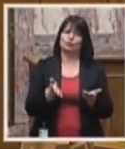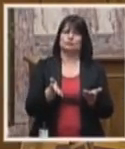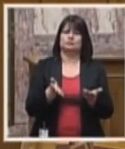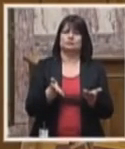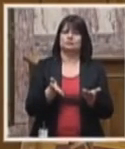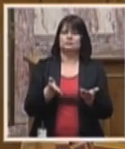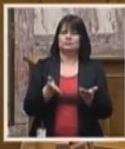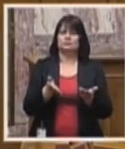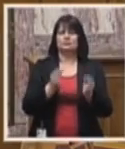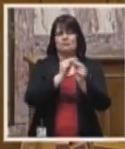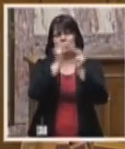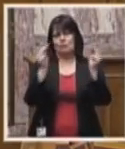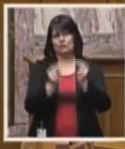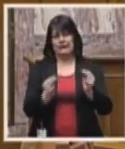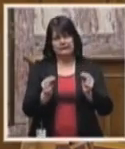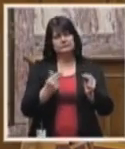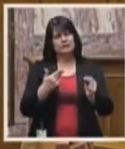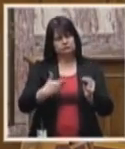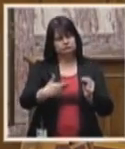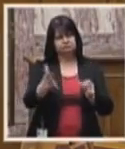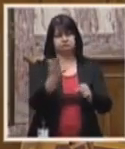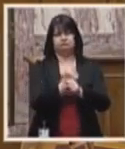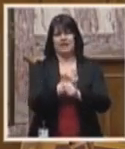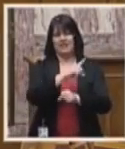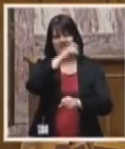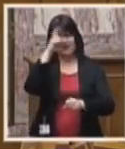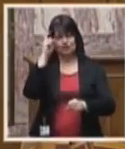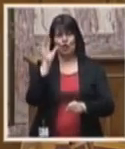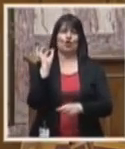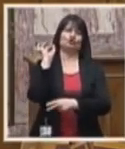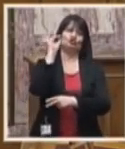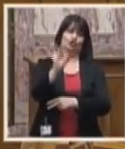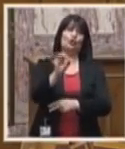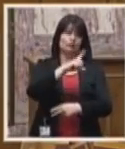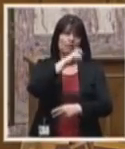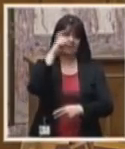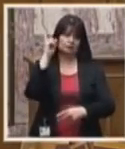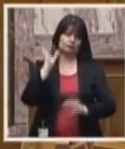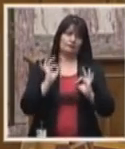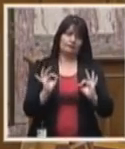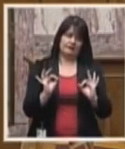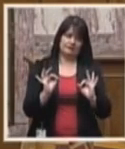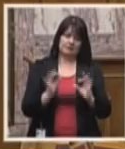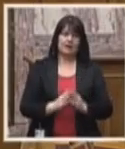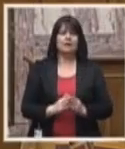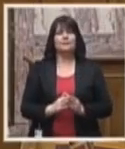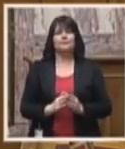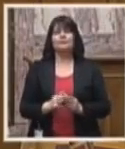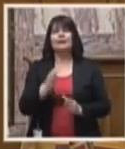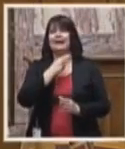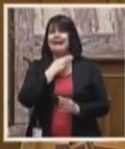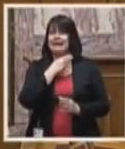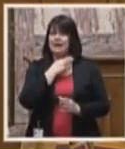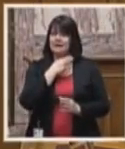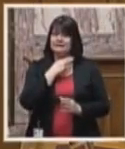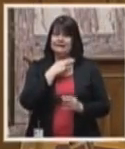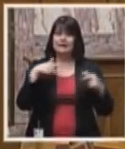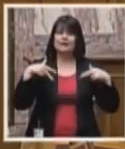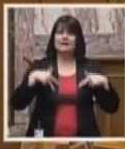αποτέλεσμα να φτάσουμε στον δύσκολο στόχο μπροστά μας. Και είναι δύσκολη στόχη, γιατί μαζί, όλα μαζί, χρειάζεται αυτή η